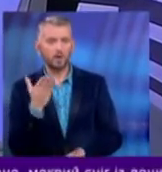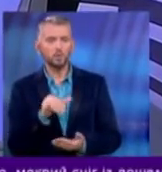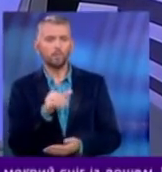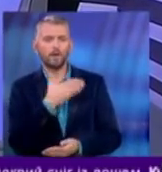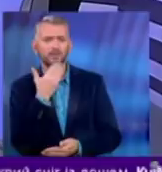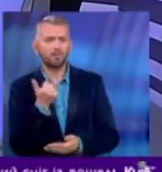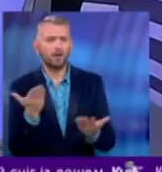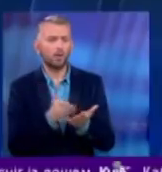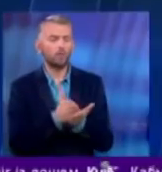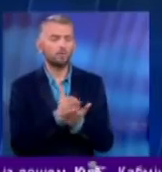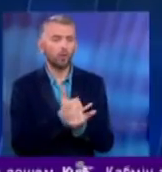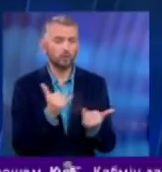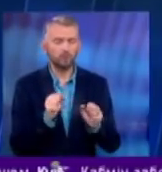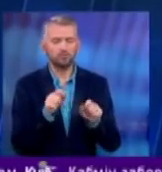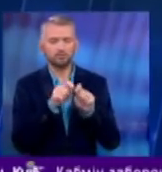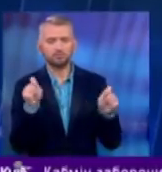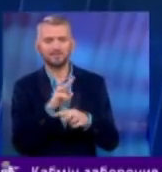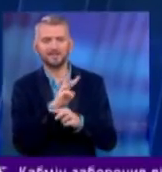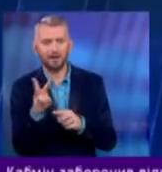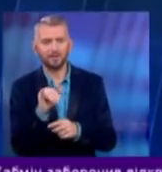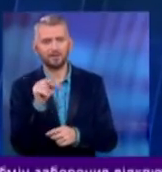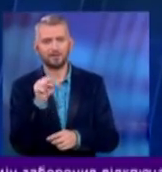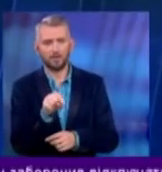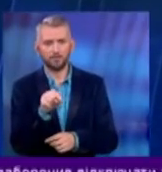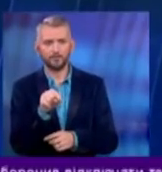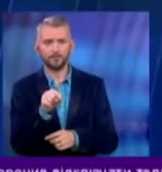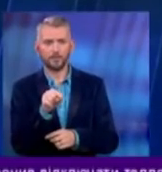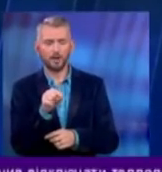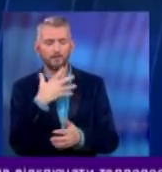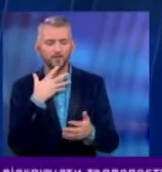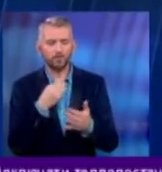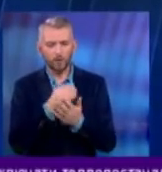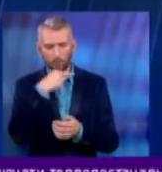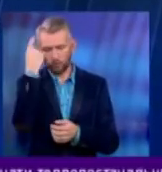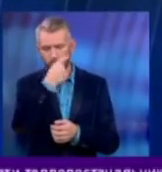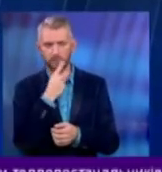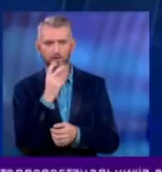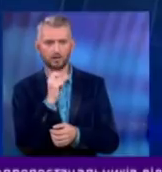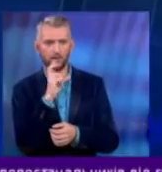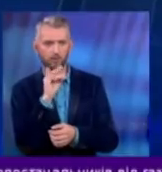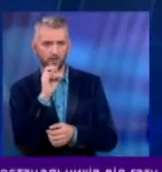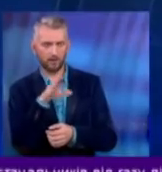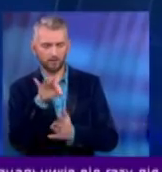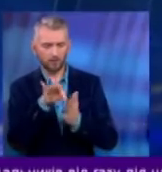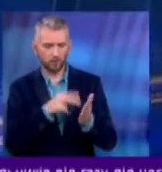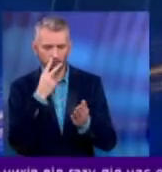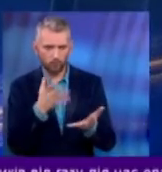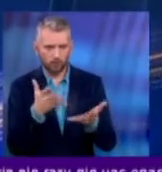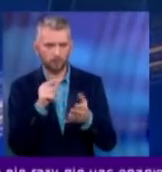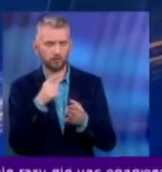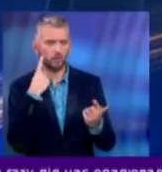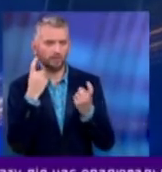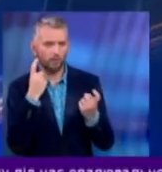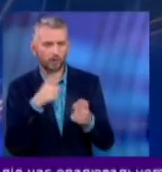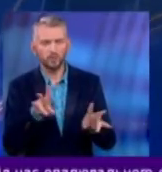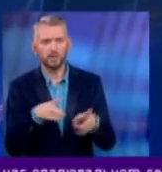немає якоїсь послуги, то можна зайти на сайт і там в своєму особистому кабінеті зразу побачити цю інформацію, і